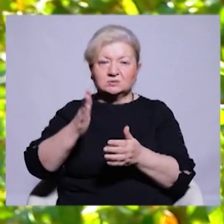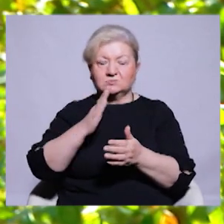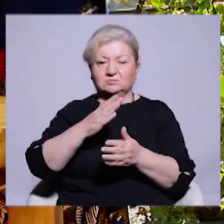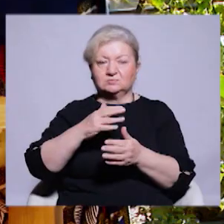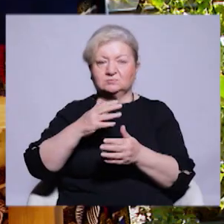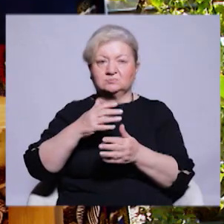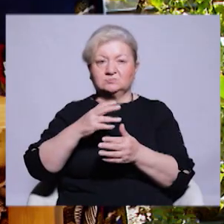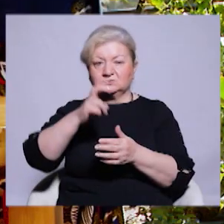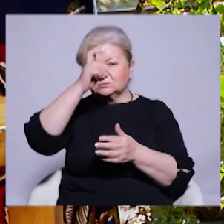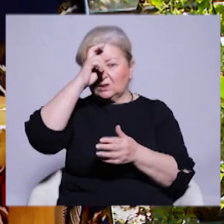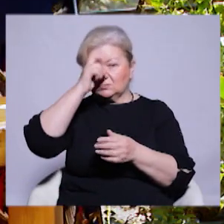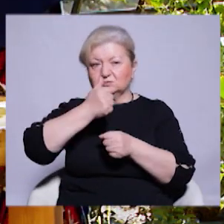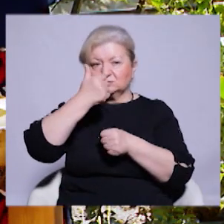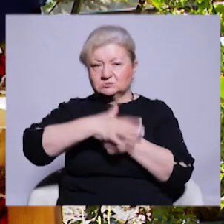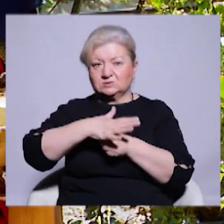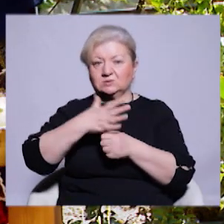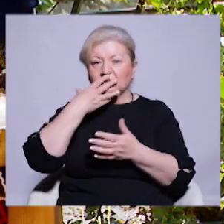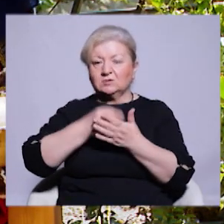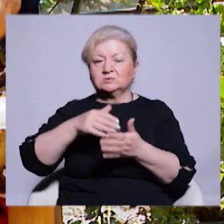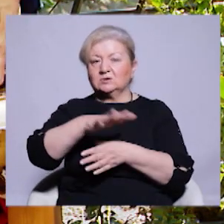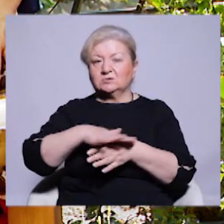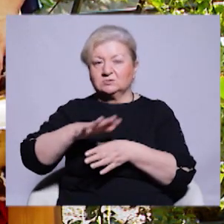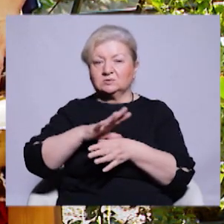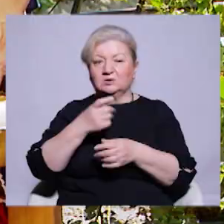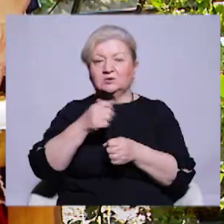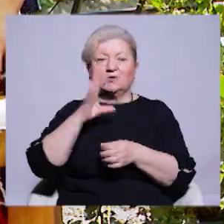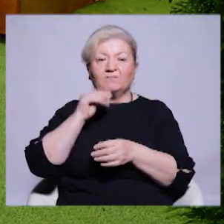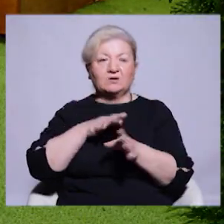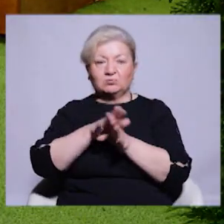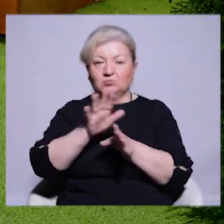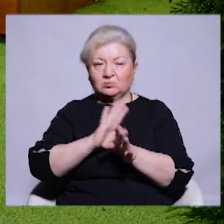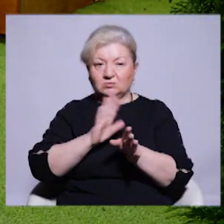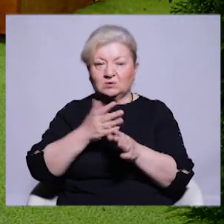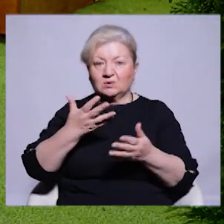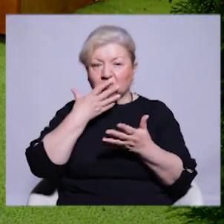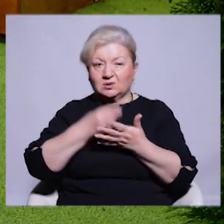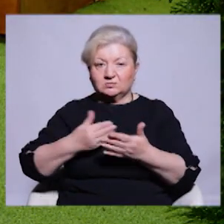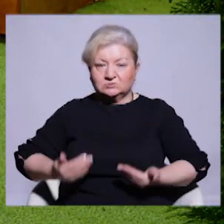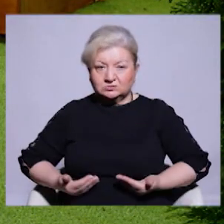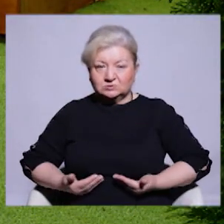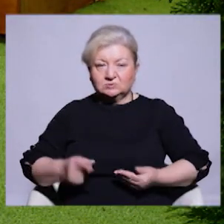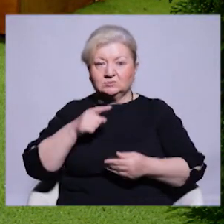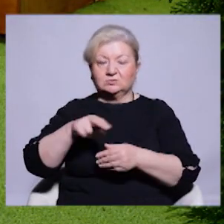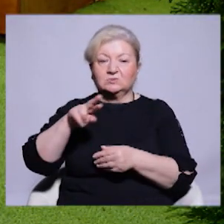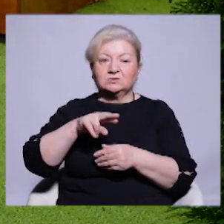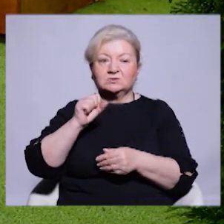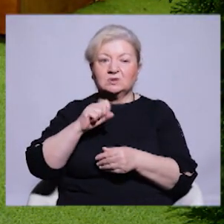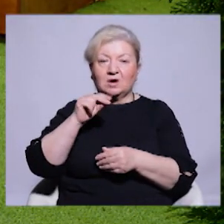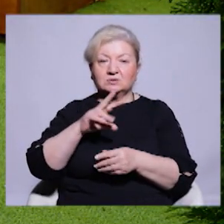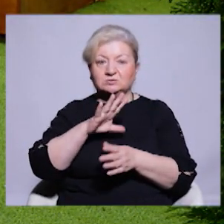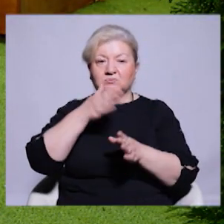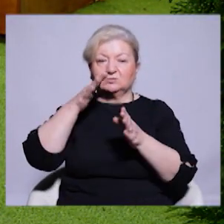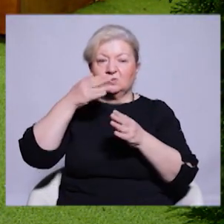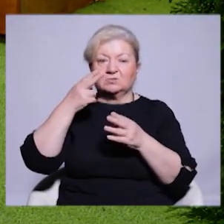ცენტრი თავისი ადგილმდებარობიდან გამომდინარე. მან ვერ მოასწრო თავისი ცოცხლეში და ესეც ძალიან კარგად იცით, რომ დაჩი მისმა